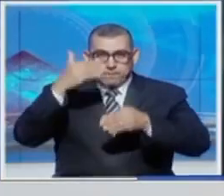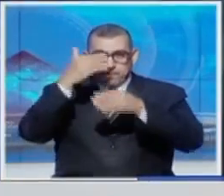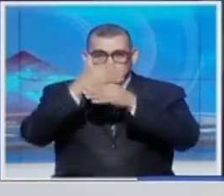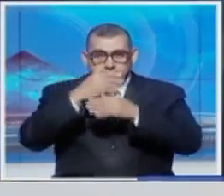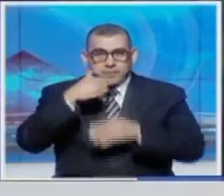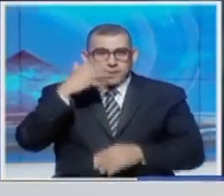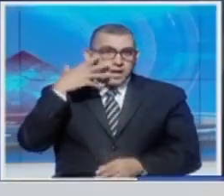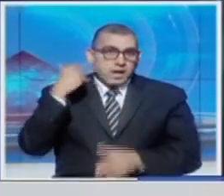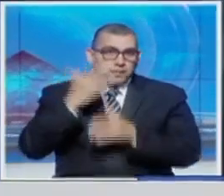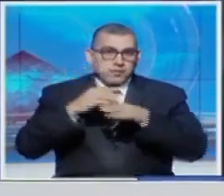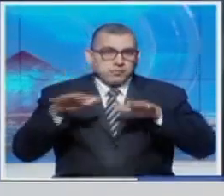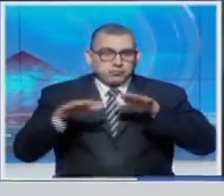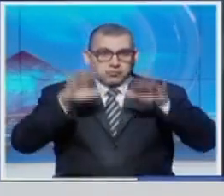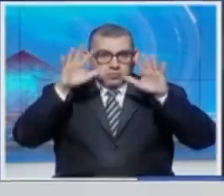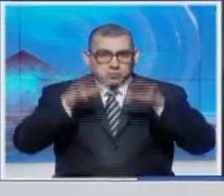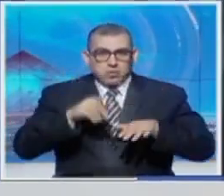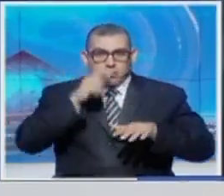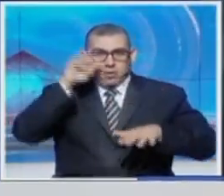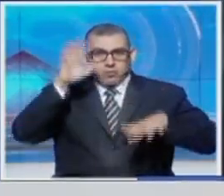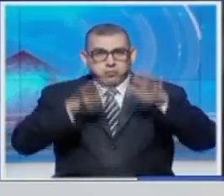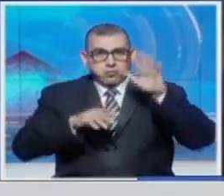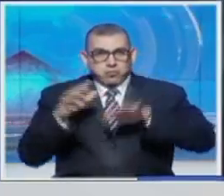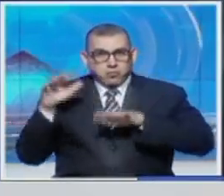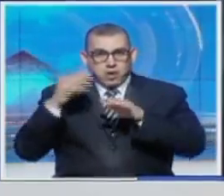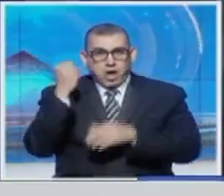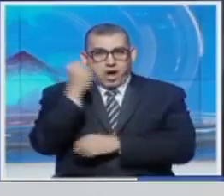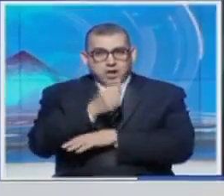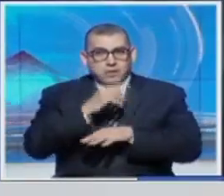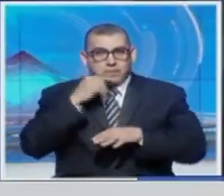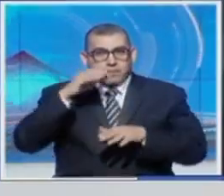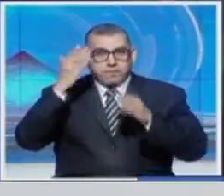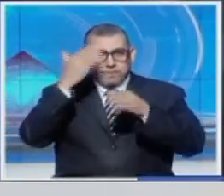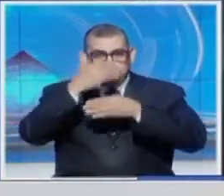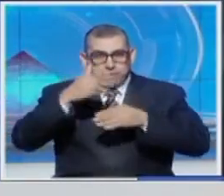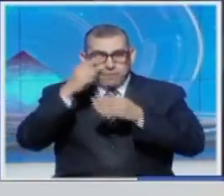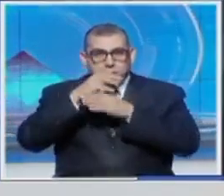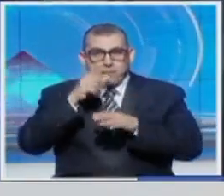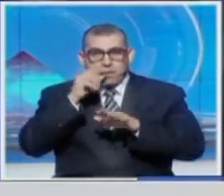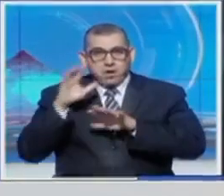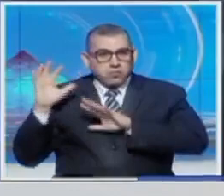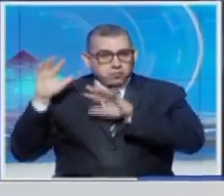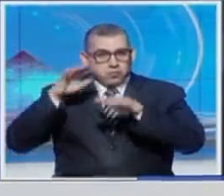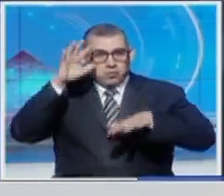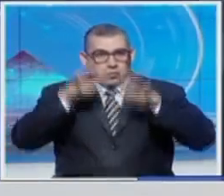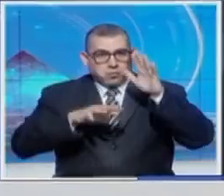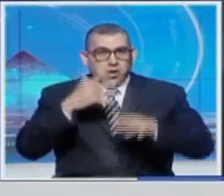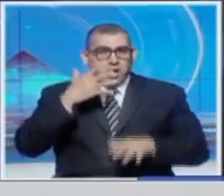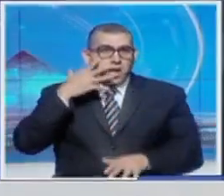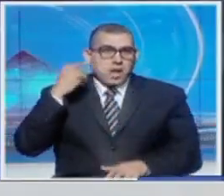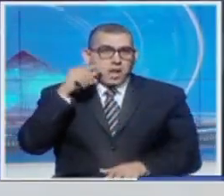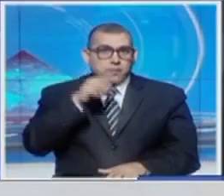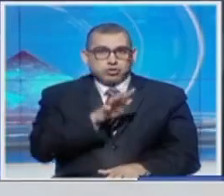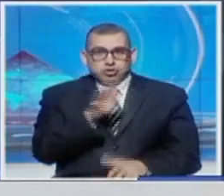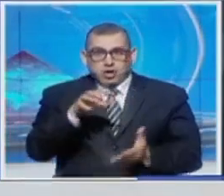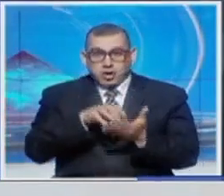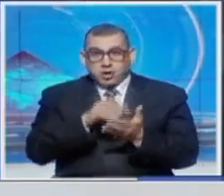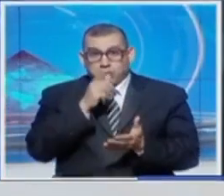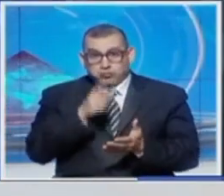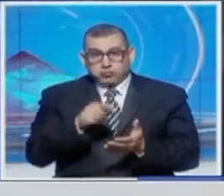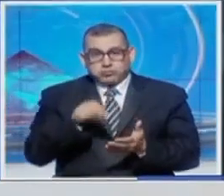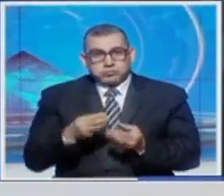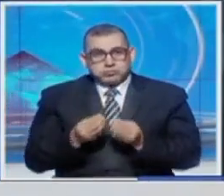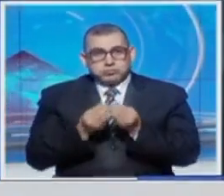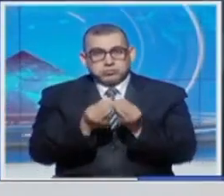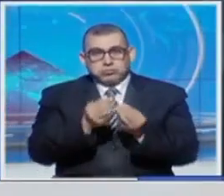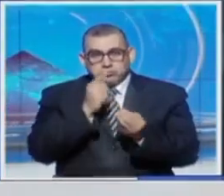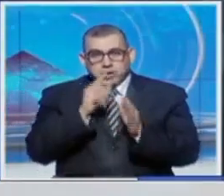عقب الزلزال المدمر الذي ضرب الأراضي المغربية والإعصار والفيضانات العنيفة التي أصابت شرق ليبيا. كما